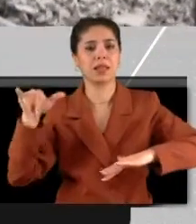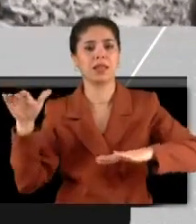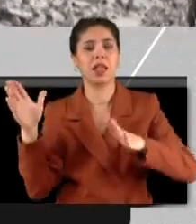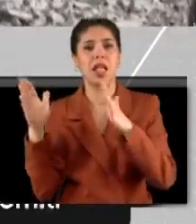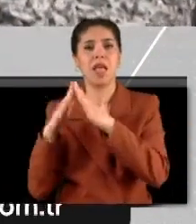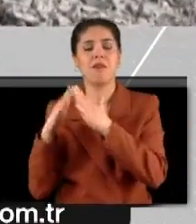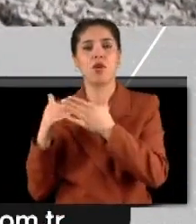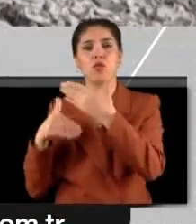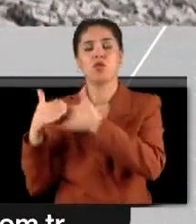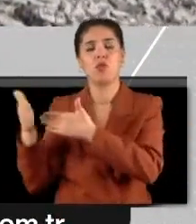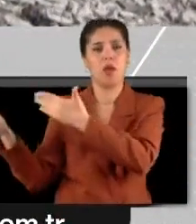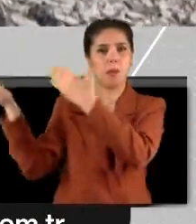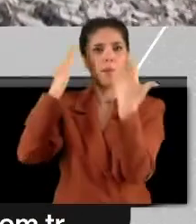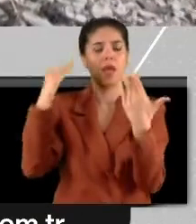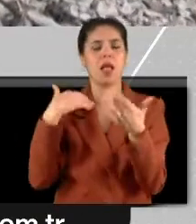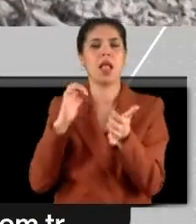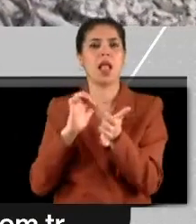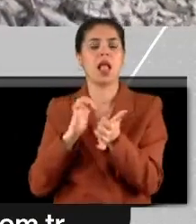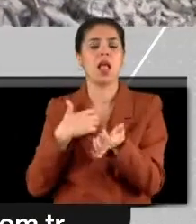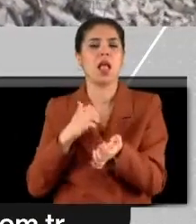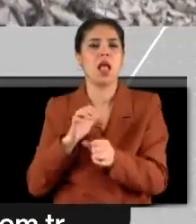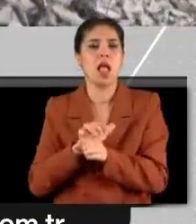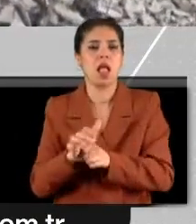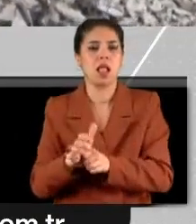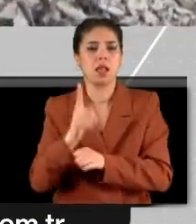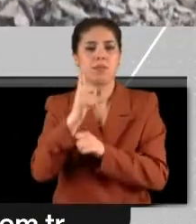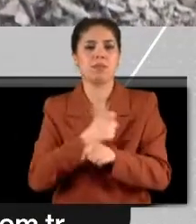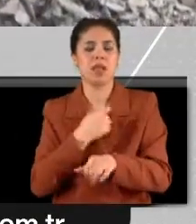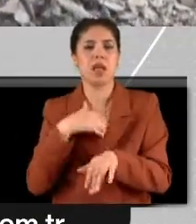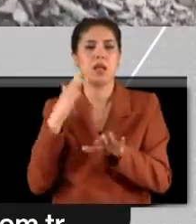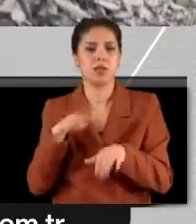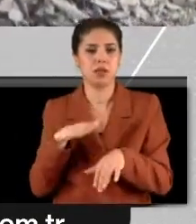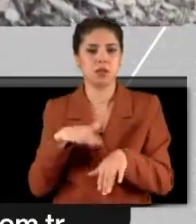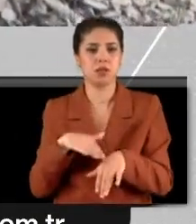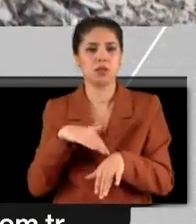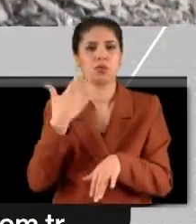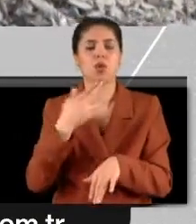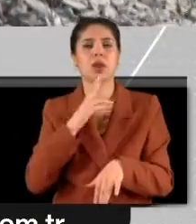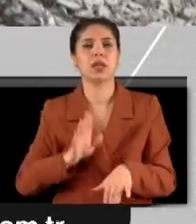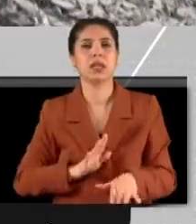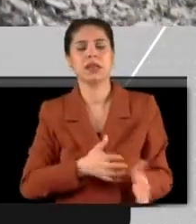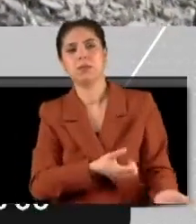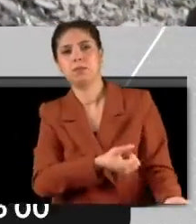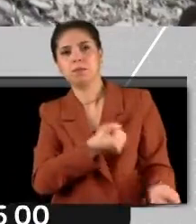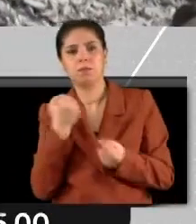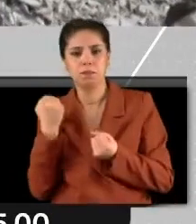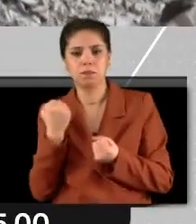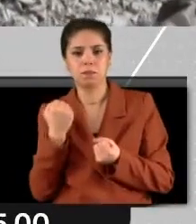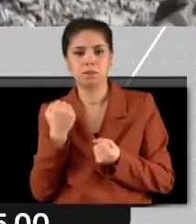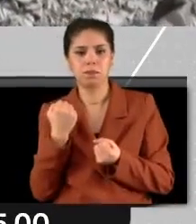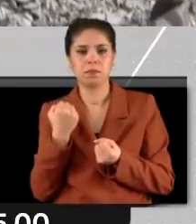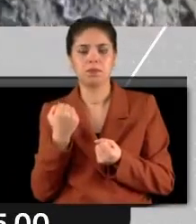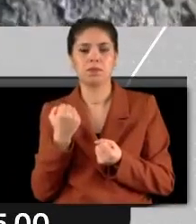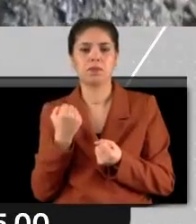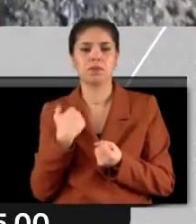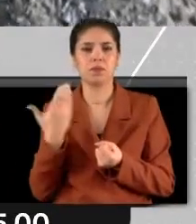duvarı çökünce altında kaldım. Bir saat kadar kalmışım. Beni kızım çıkardı altından. Şey yaptım